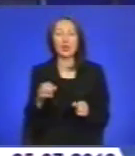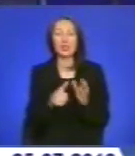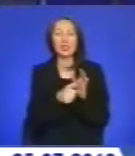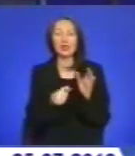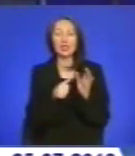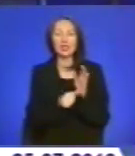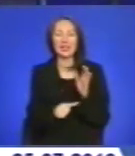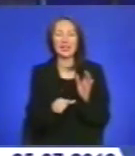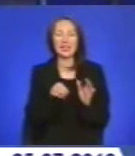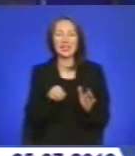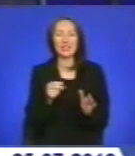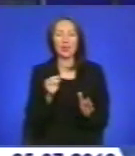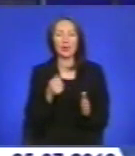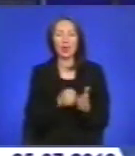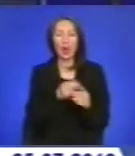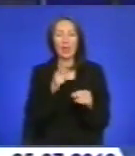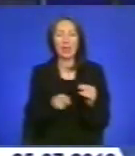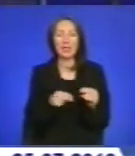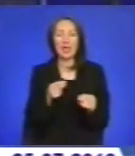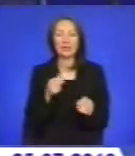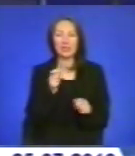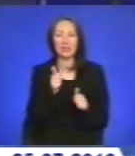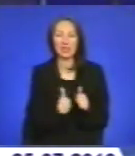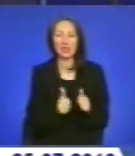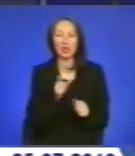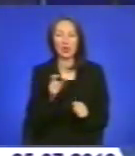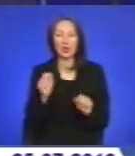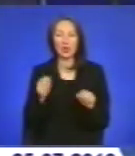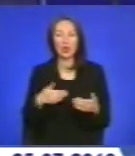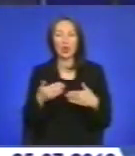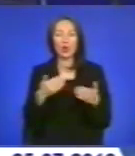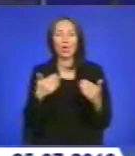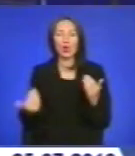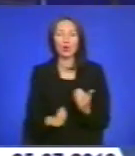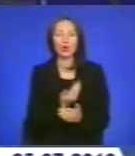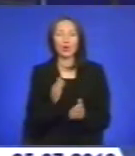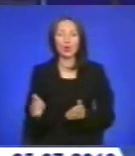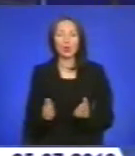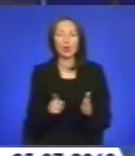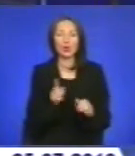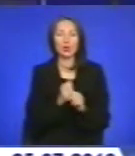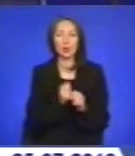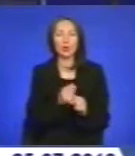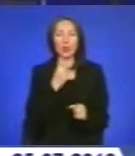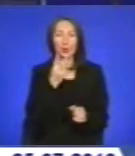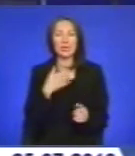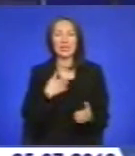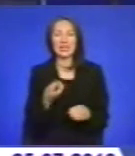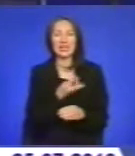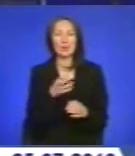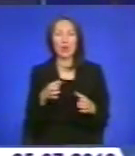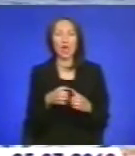1 666 000 гривень. До кінця тижня тернополяни зможуть ходити оновленою доріжкою. Що зроблено, бачила наша знімальна